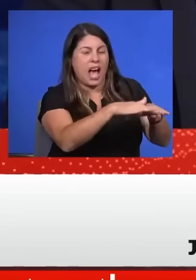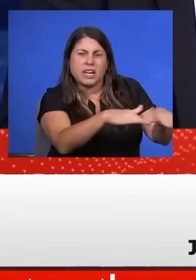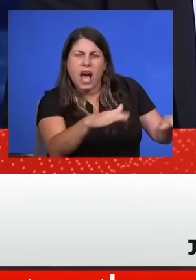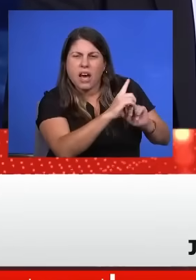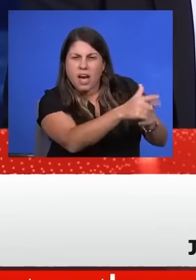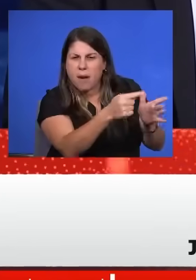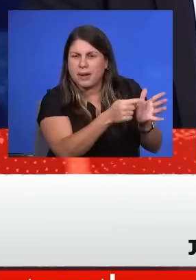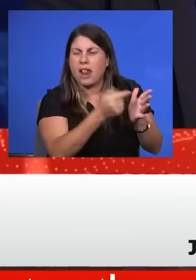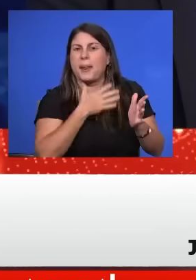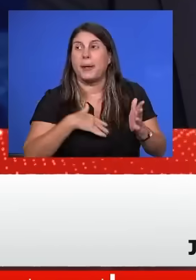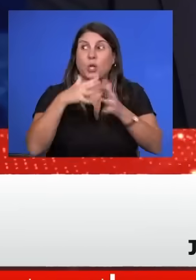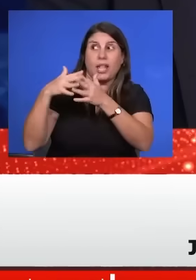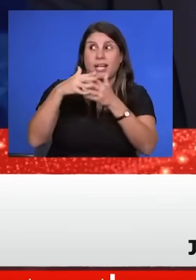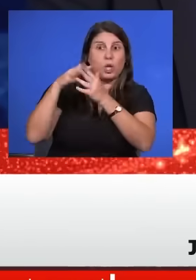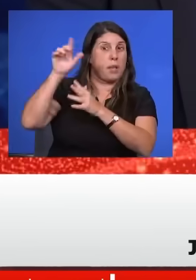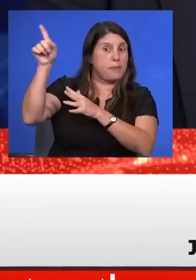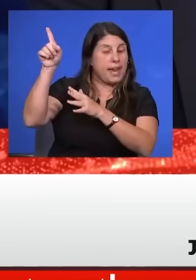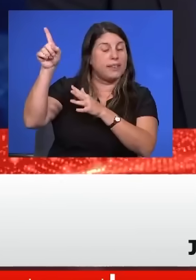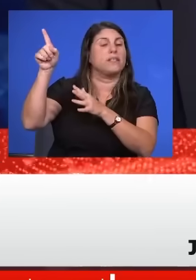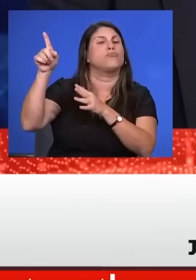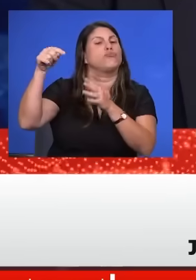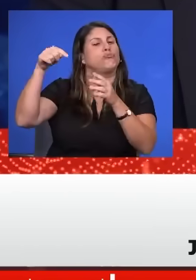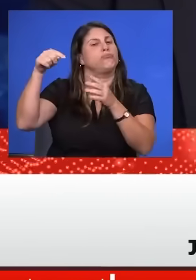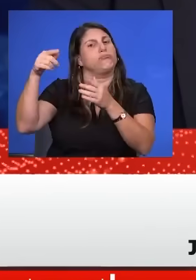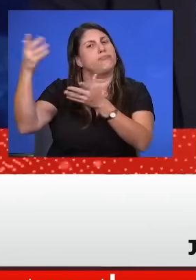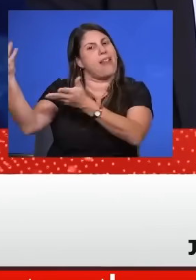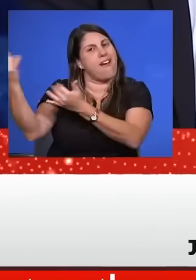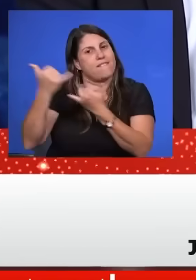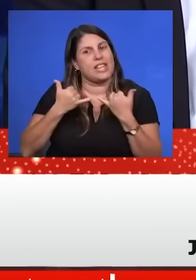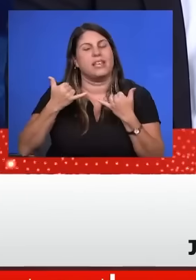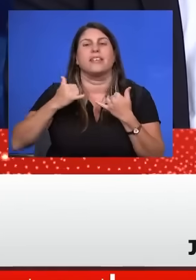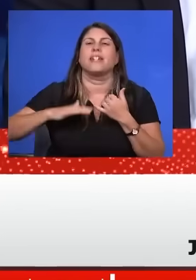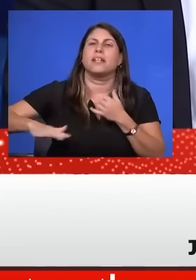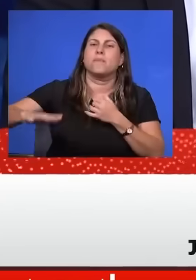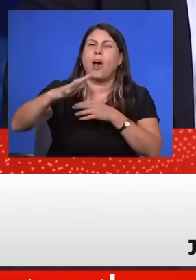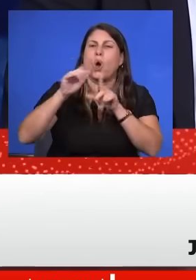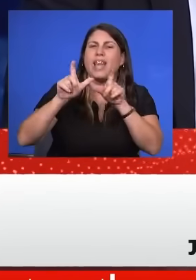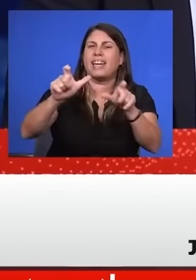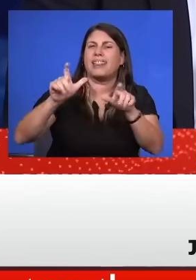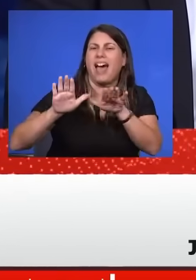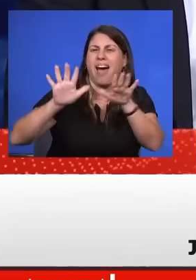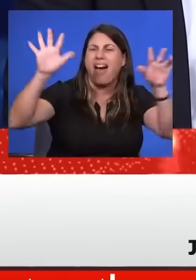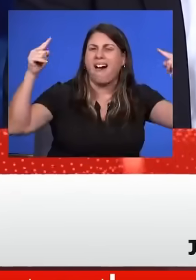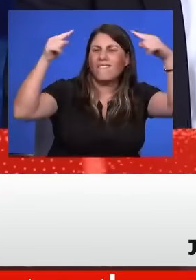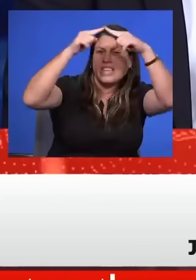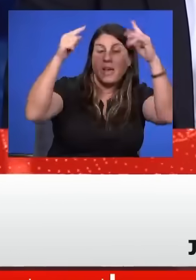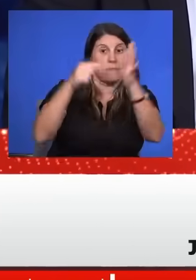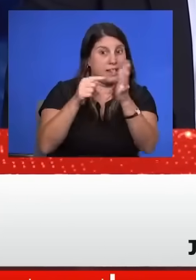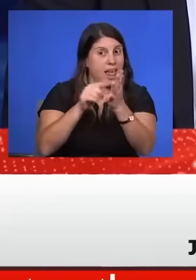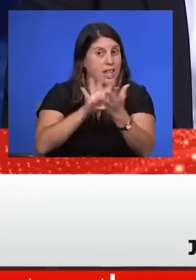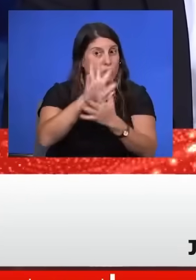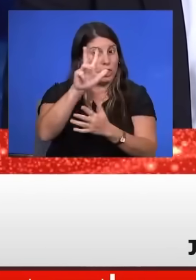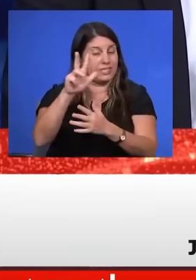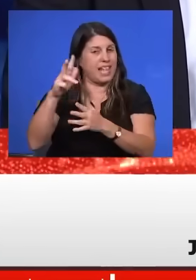הברית לפרוס כאן באזור מערכות הגנה אוויריות, לאור 13 תקיפות שבוצעו בימים